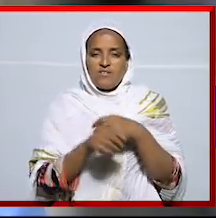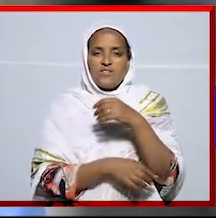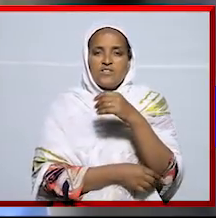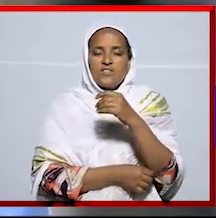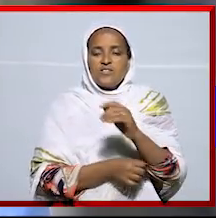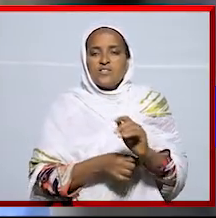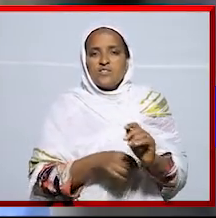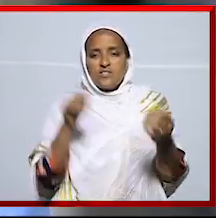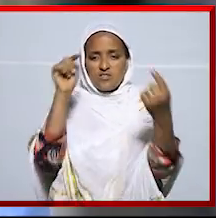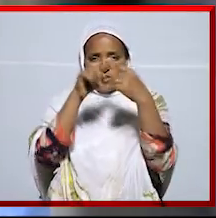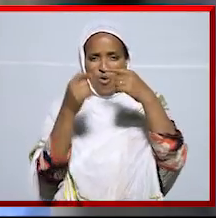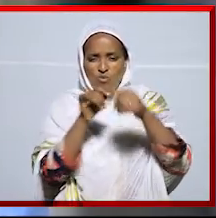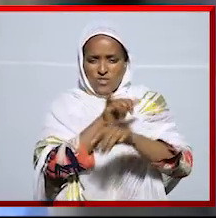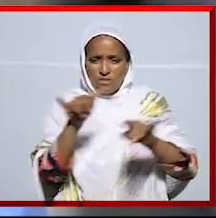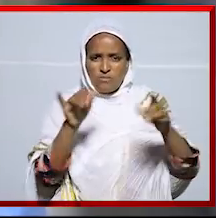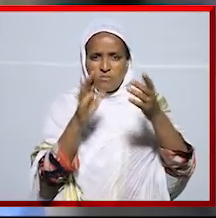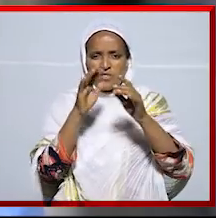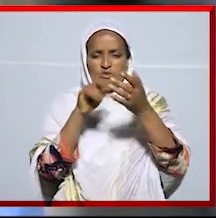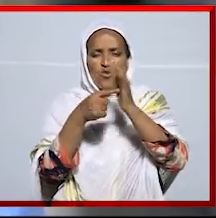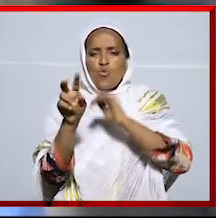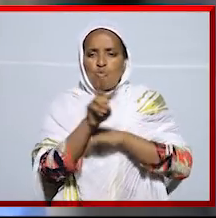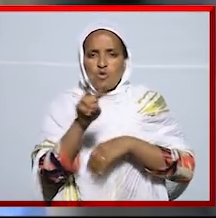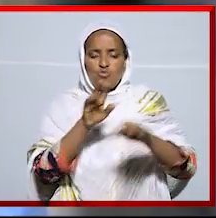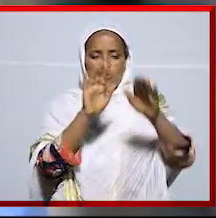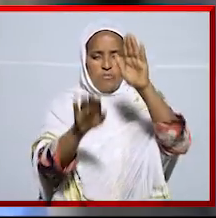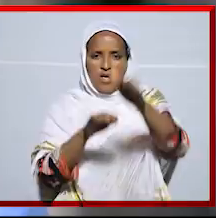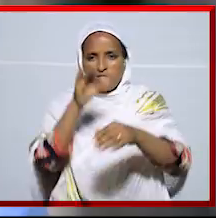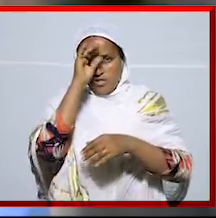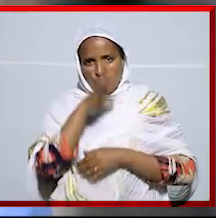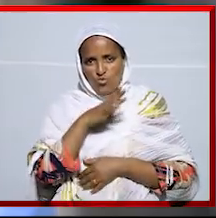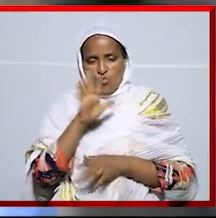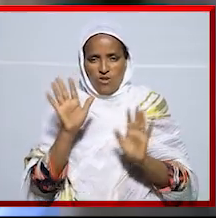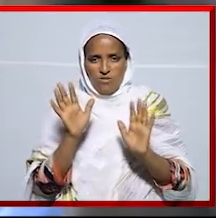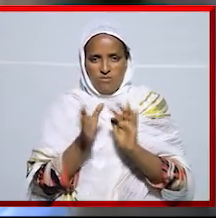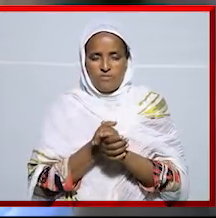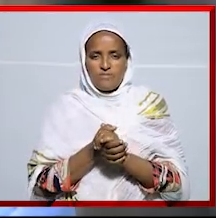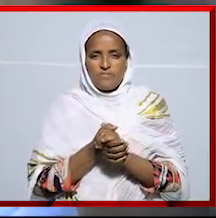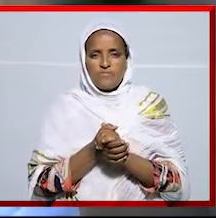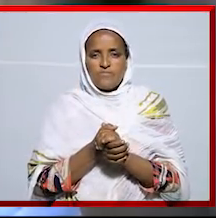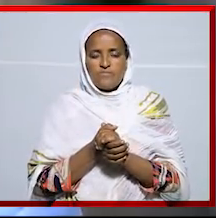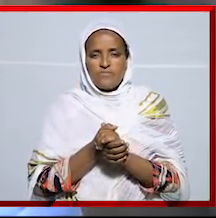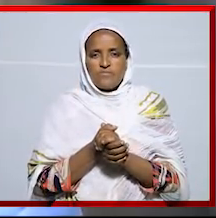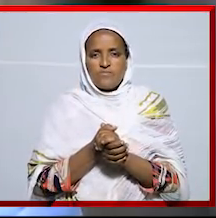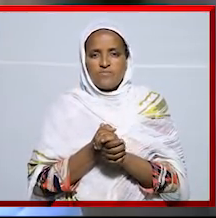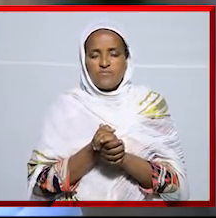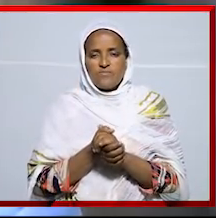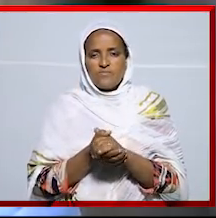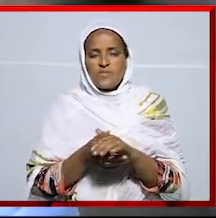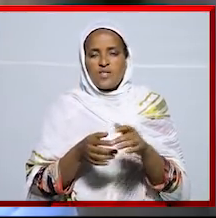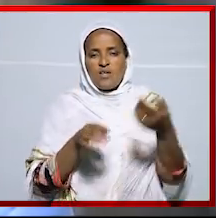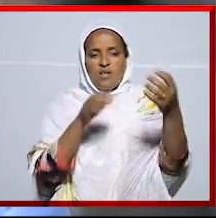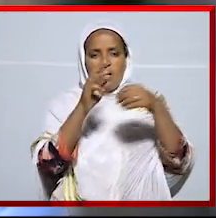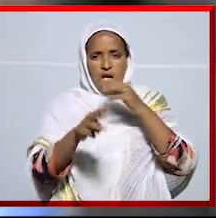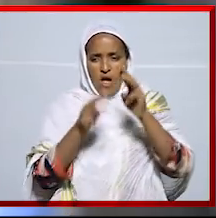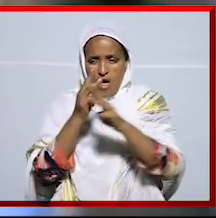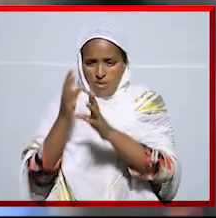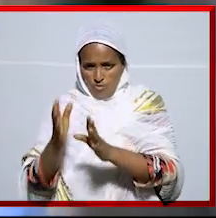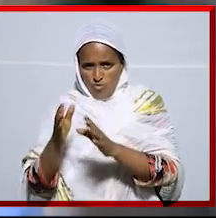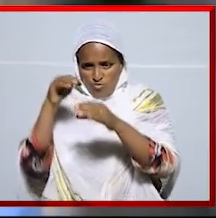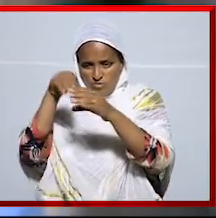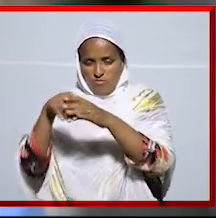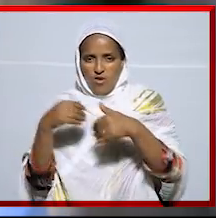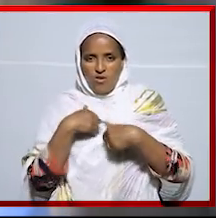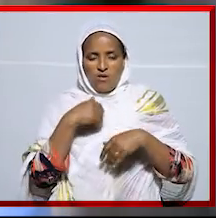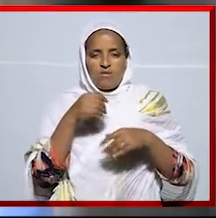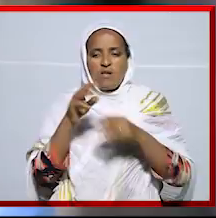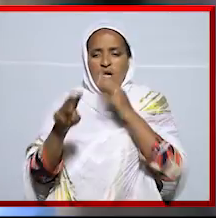ዓለማዊነትንም ትጠቀማለች መንፈሳዊነትንም ትሄዳለች። ግን እንደየሰው አይምሮ ይለያያል። እኔ አሁን ዓለማዊ ነገር መንፈሳዊ ነገር ዓለማዊ ነገር እያረኩኝ እዚህ